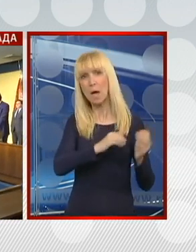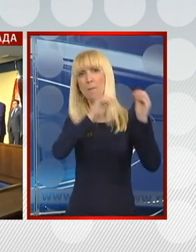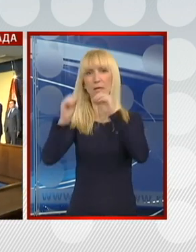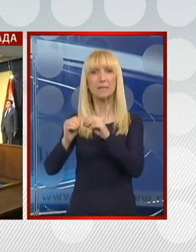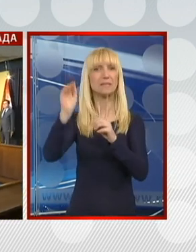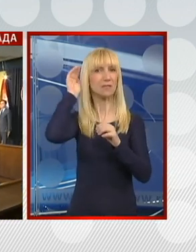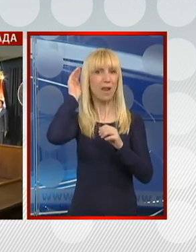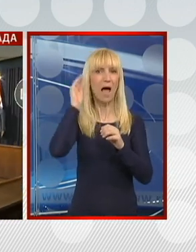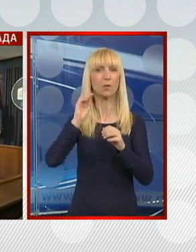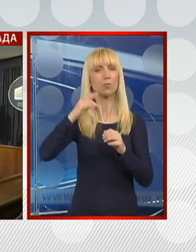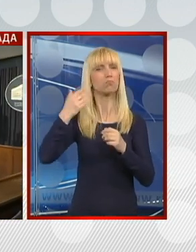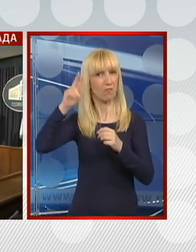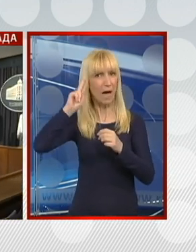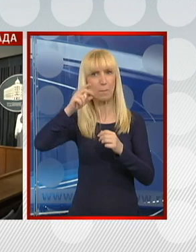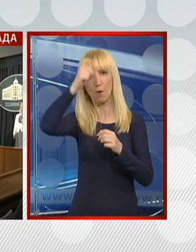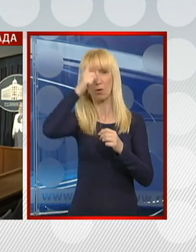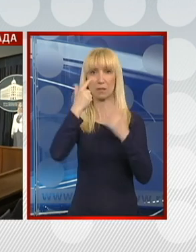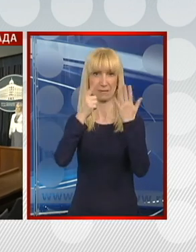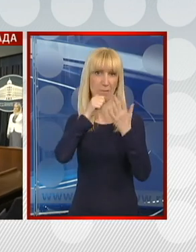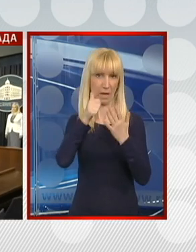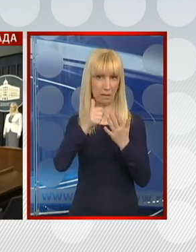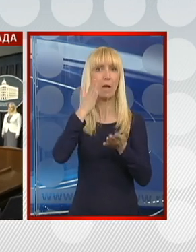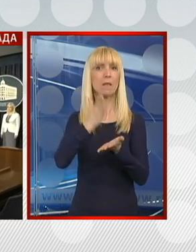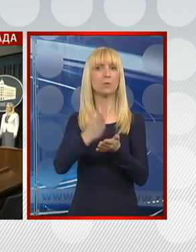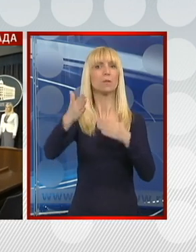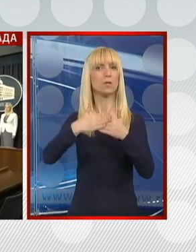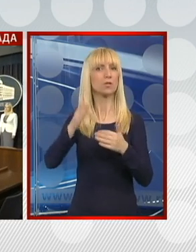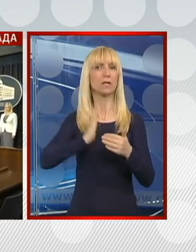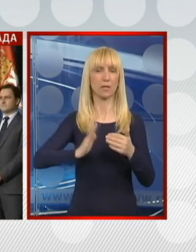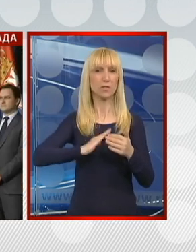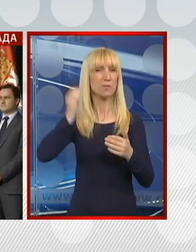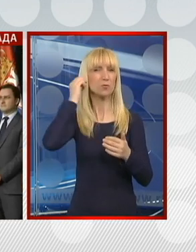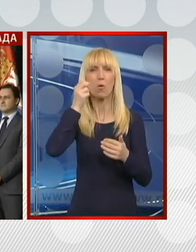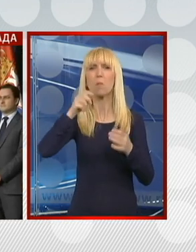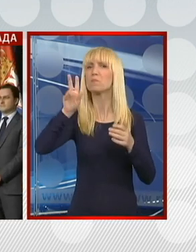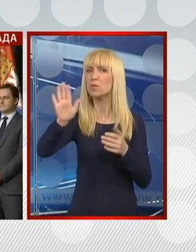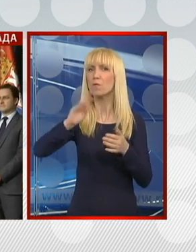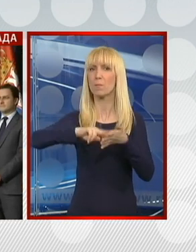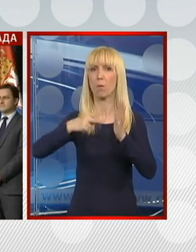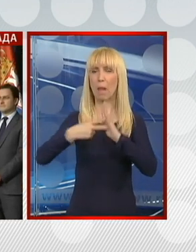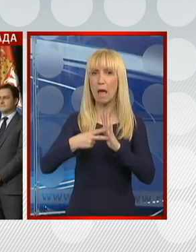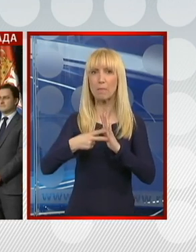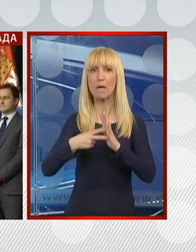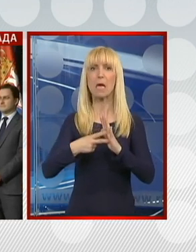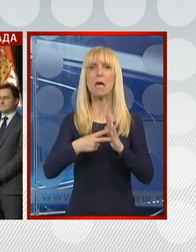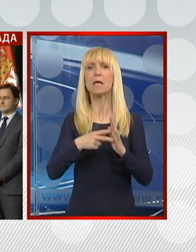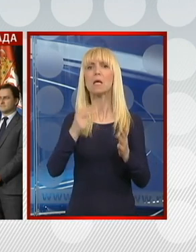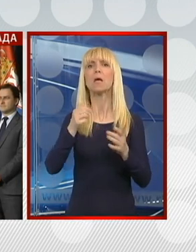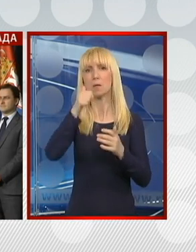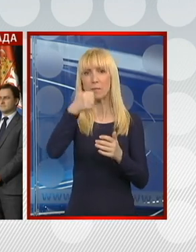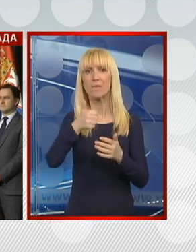7 dana vladu premestiti van Beograda, kako bi bila bliža građanima i čula šta njih tišti da je